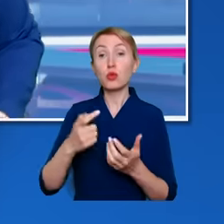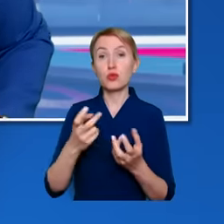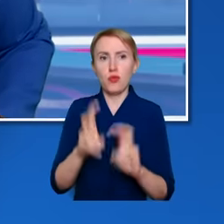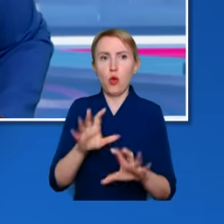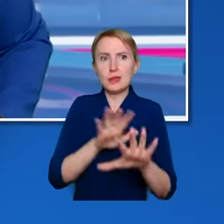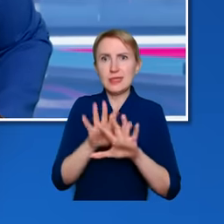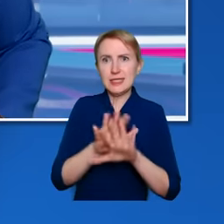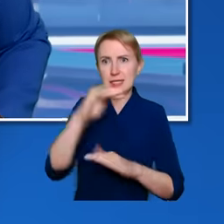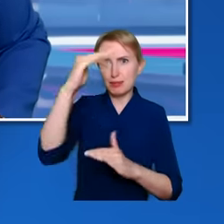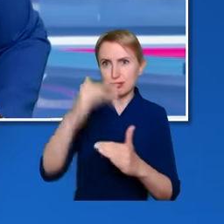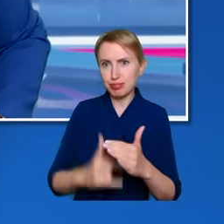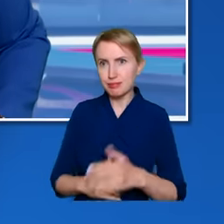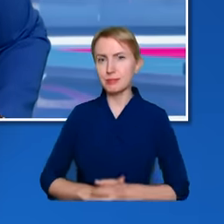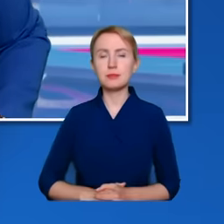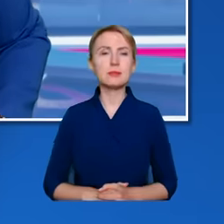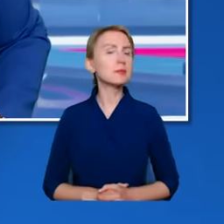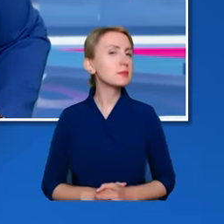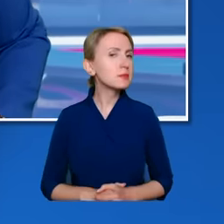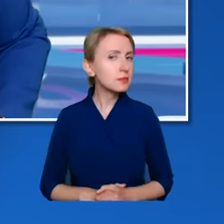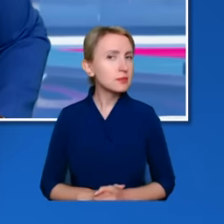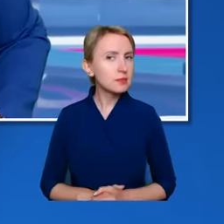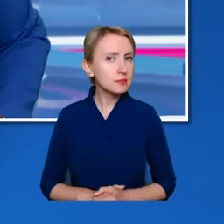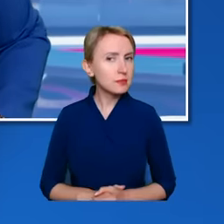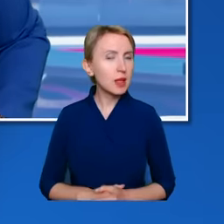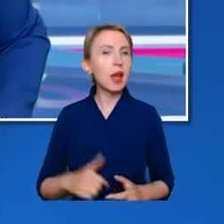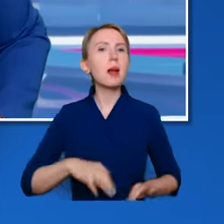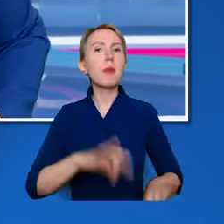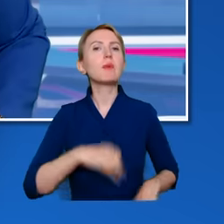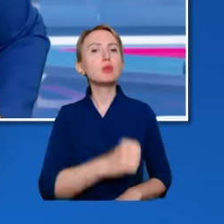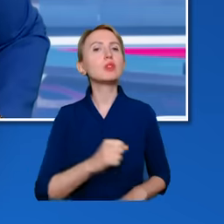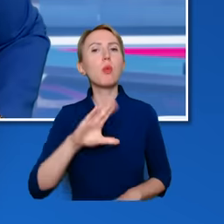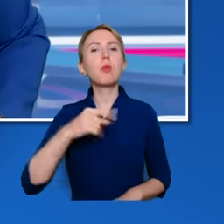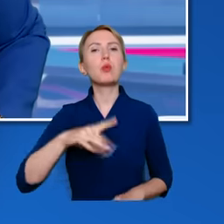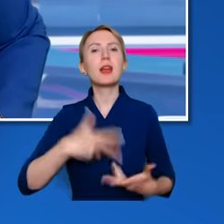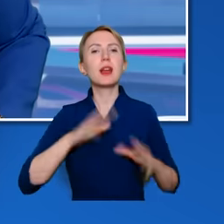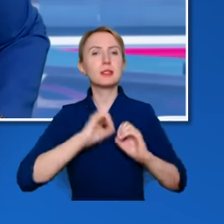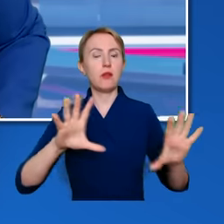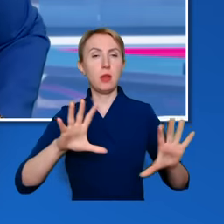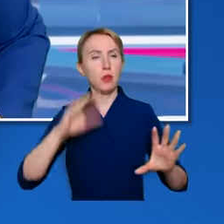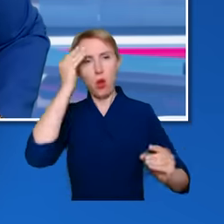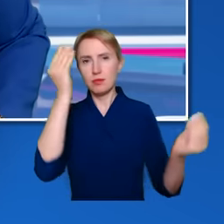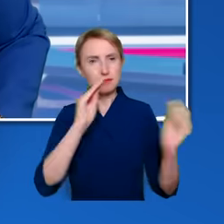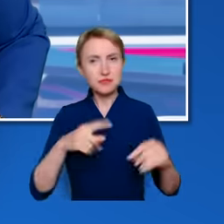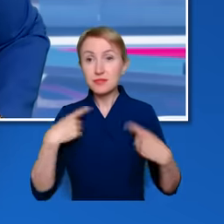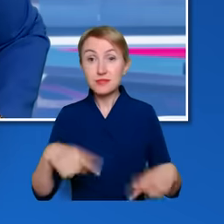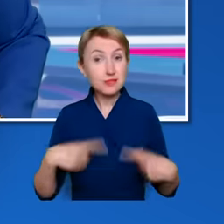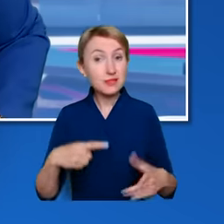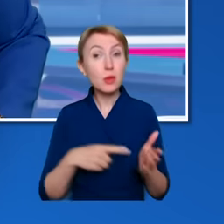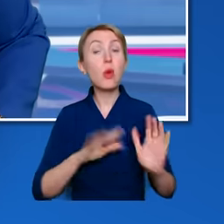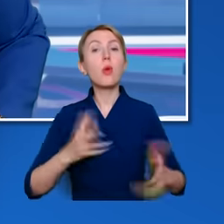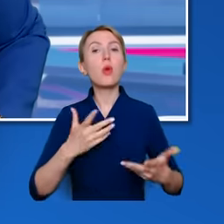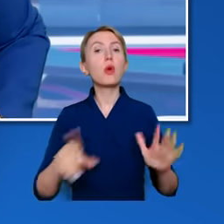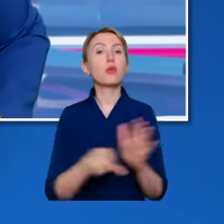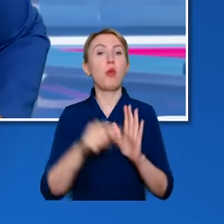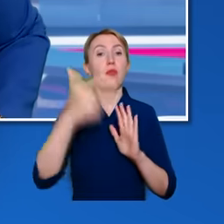system. Natomiast Waldemarowi Budzie chcę wyjaśnić, że tu nie chodziło o żadną konfabulację, tylko chodziło o to, że do